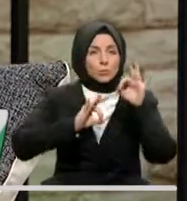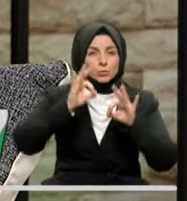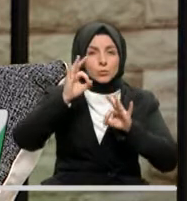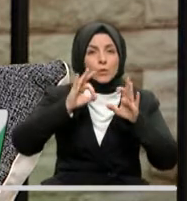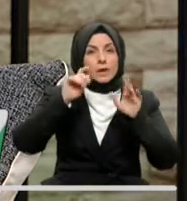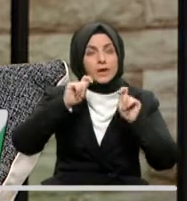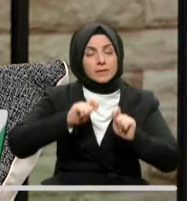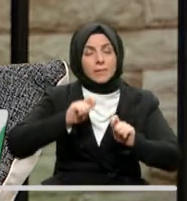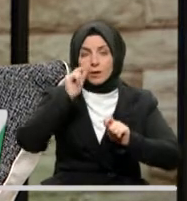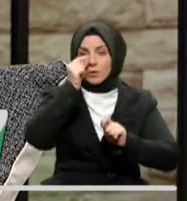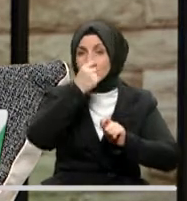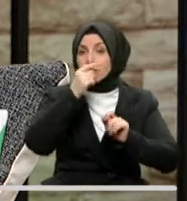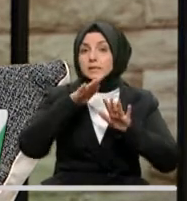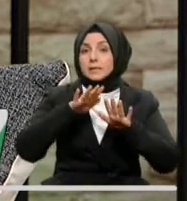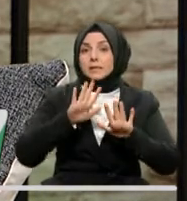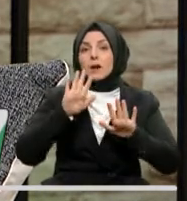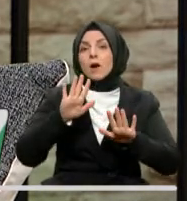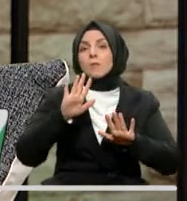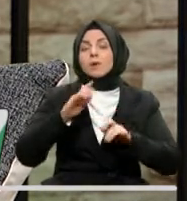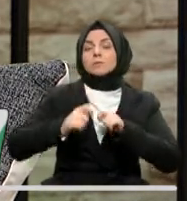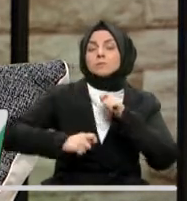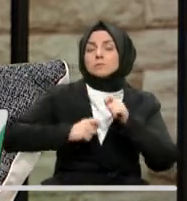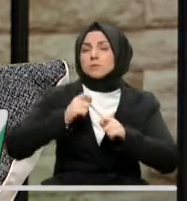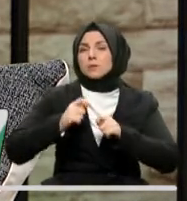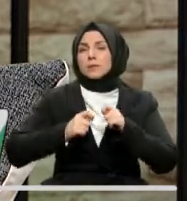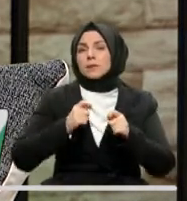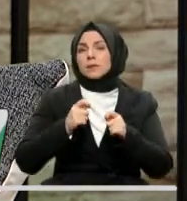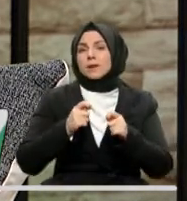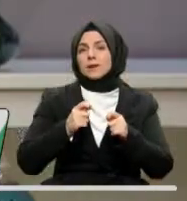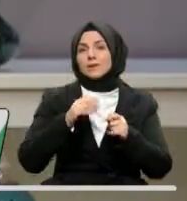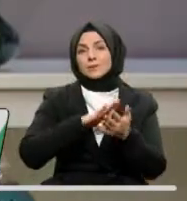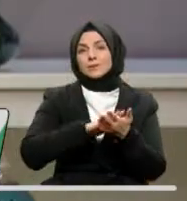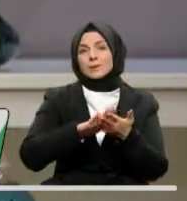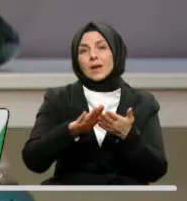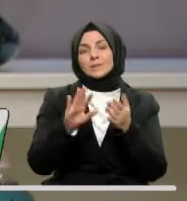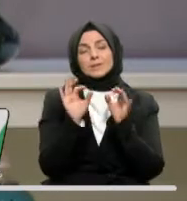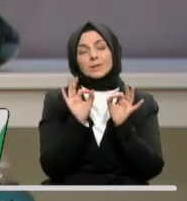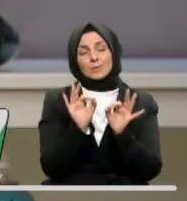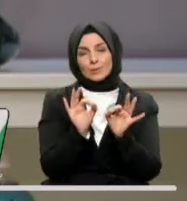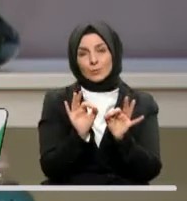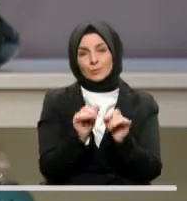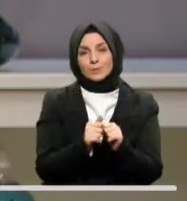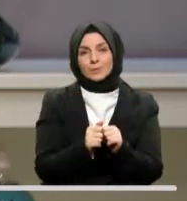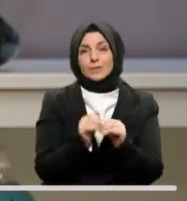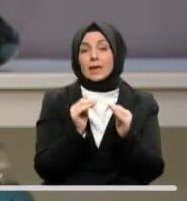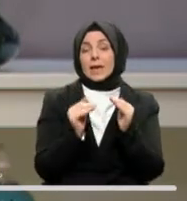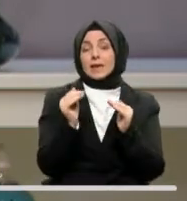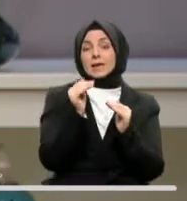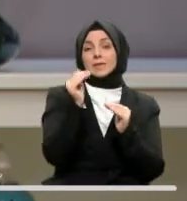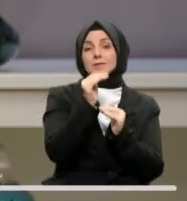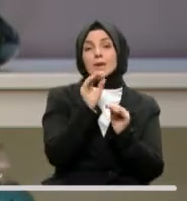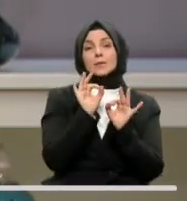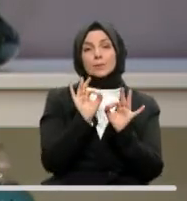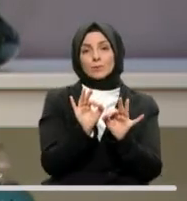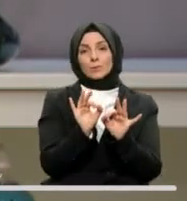ama çabayla ve inanırsa kendimize olmayacak birşeyde değil zamanda değişik dönüşüp gelişebilir hayatına olumlu bir noktaya da